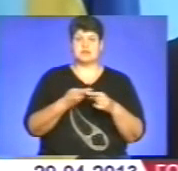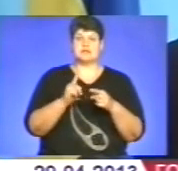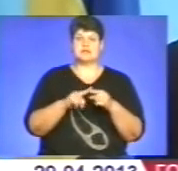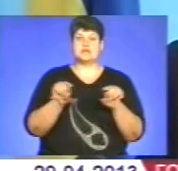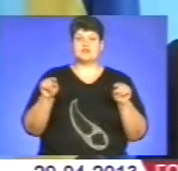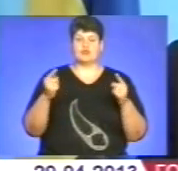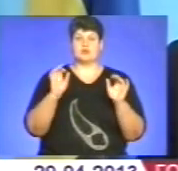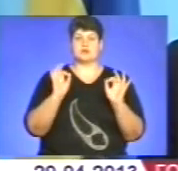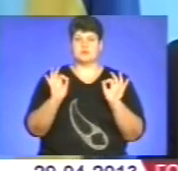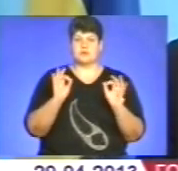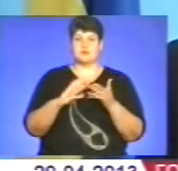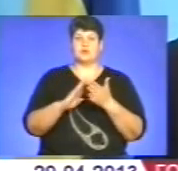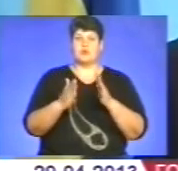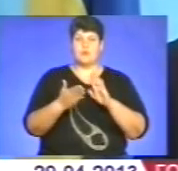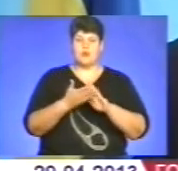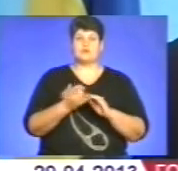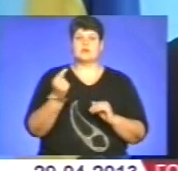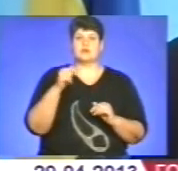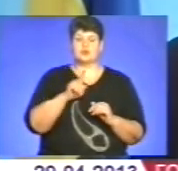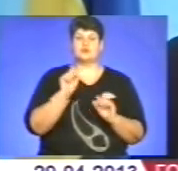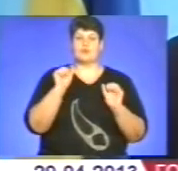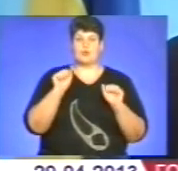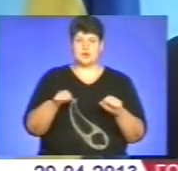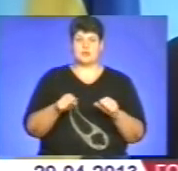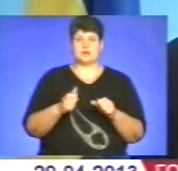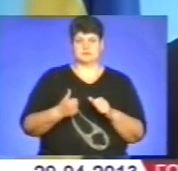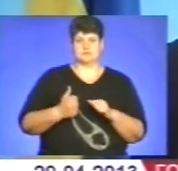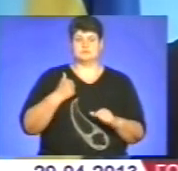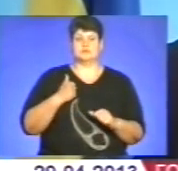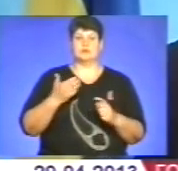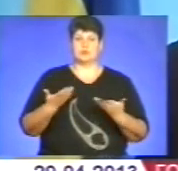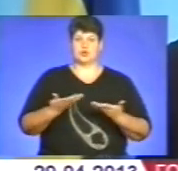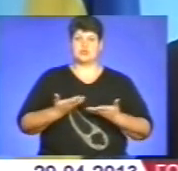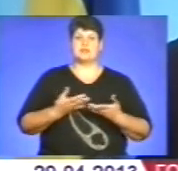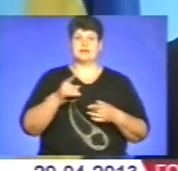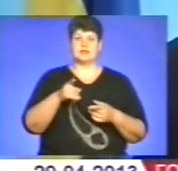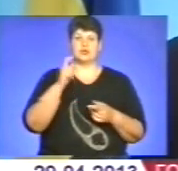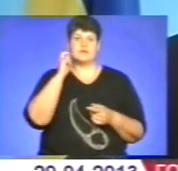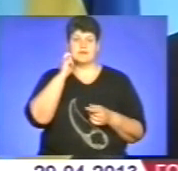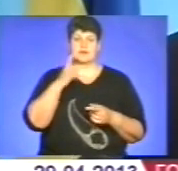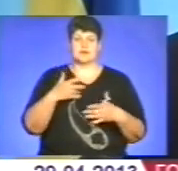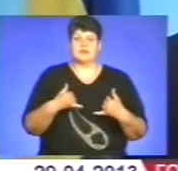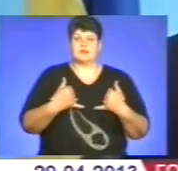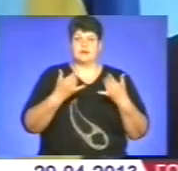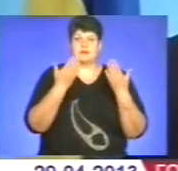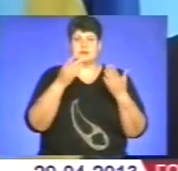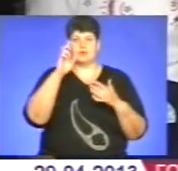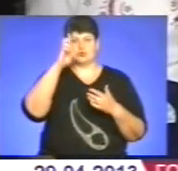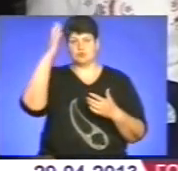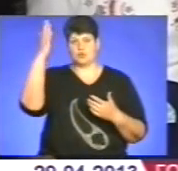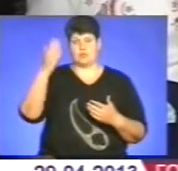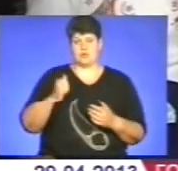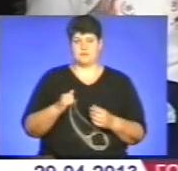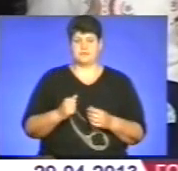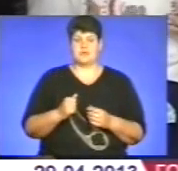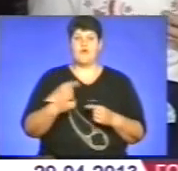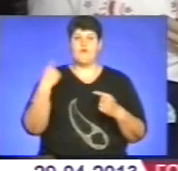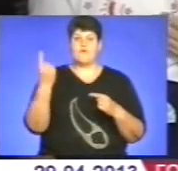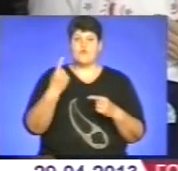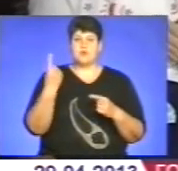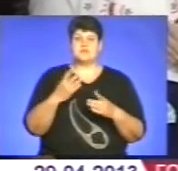сприятливих умов для того, щоб вони могли зараз достойно прожити той вік, який відведений їм є Господом Богом. В області